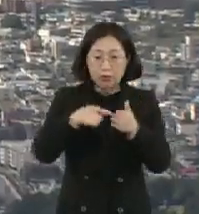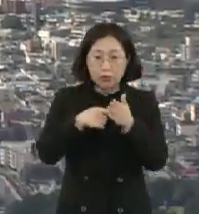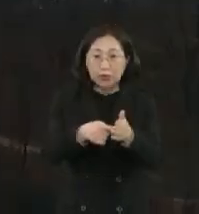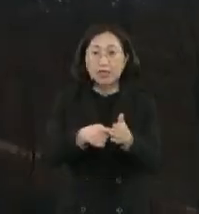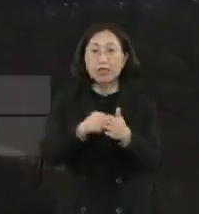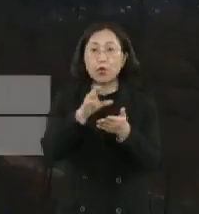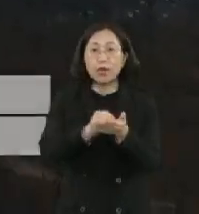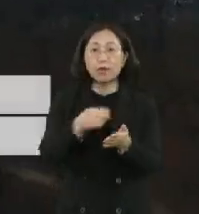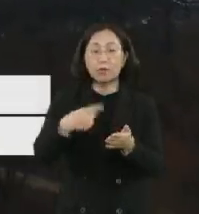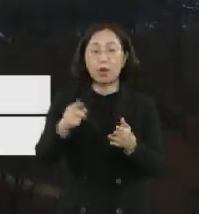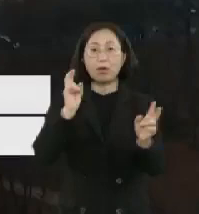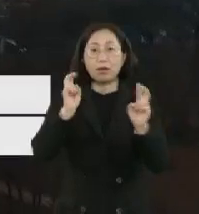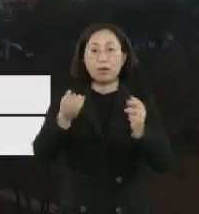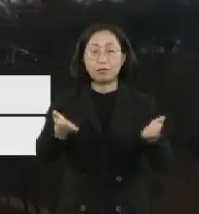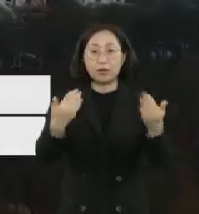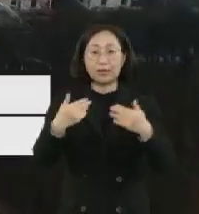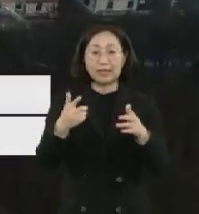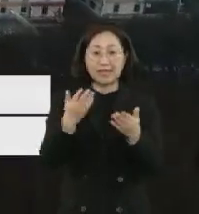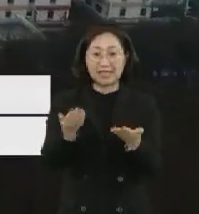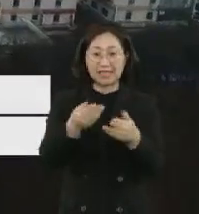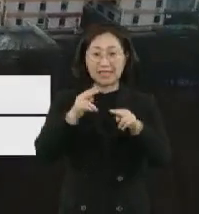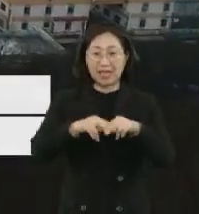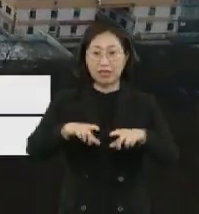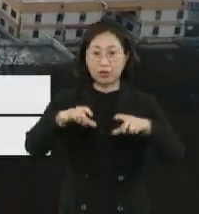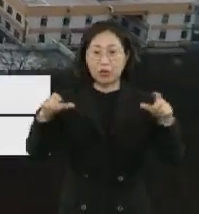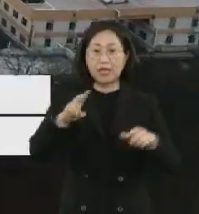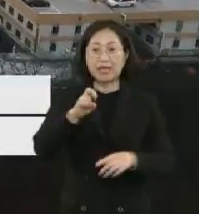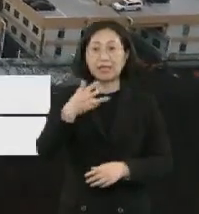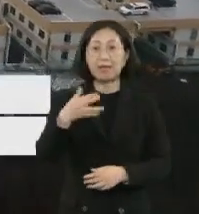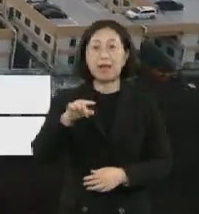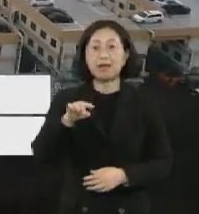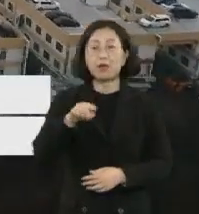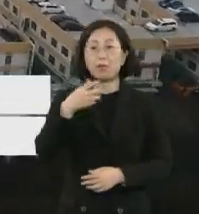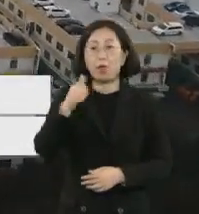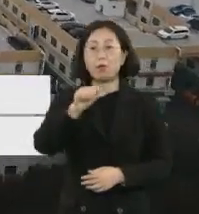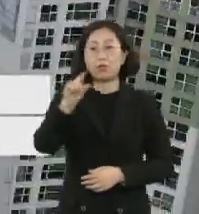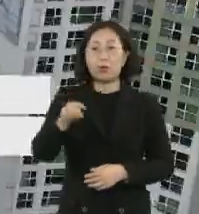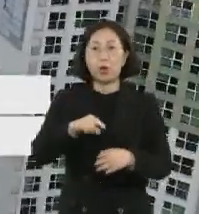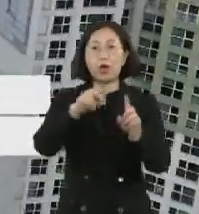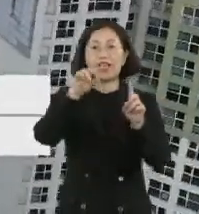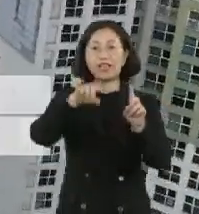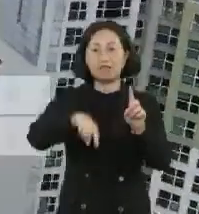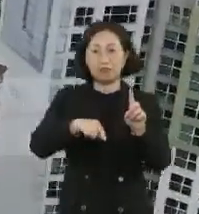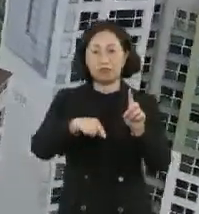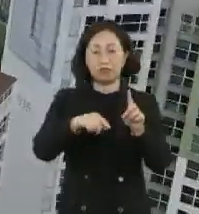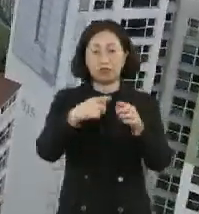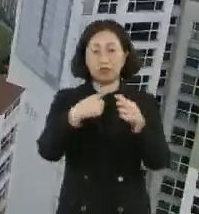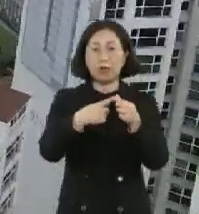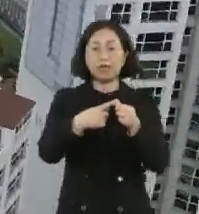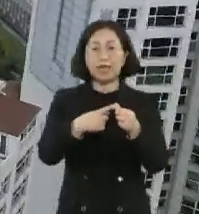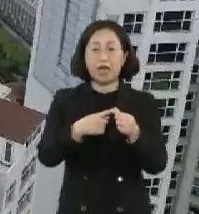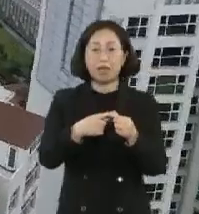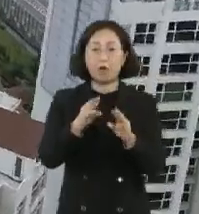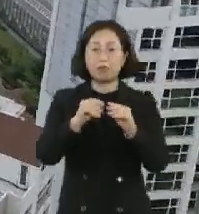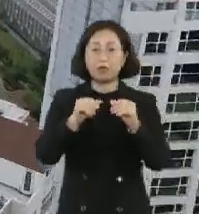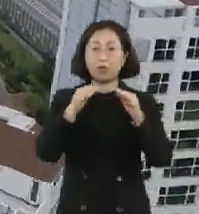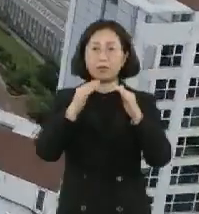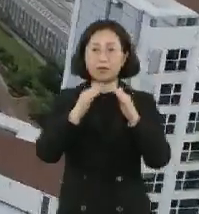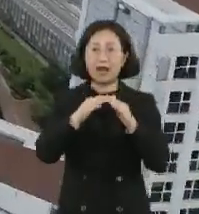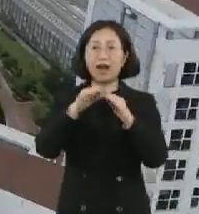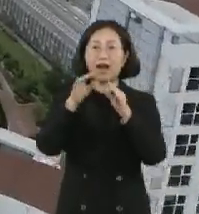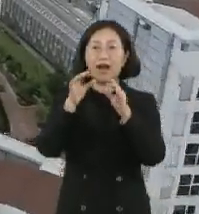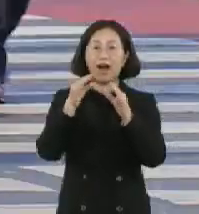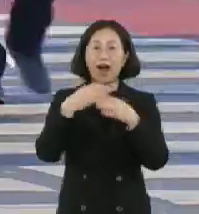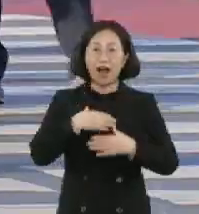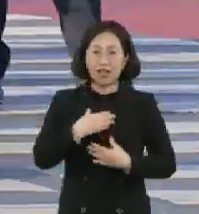과제는 기업유치와 일자리 창출이 28.5% 로 1순위 로 꼽혔으며 부동산 시장 안정과 공공기관